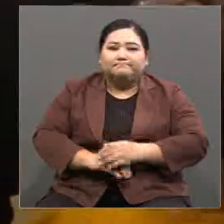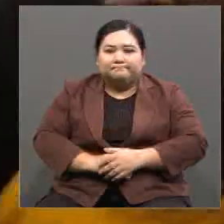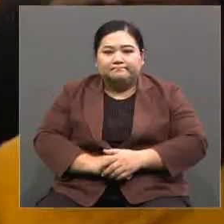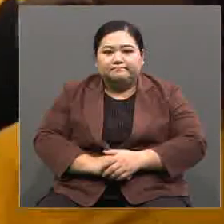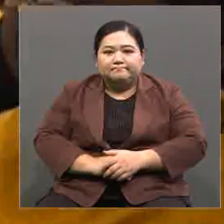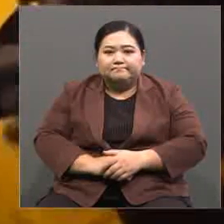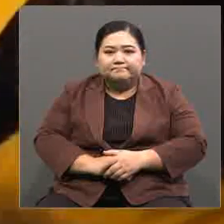ประเทศ